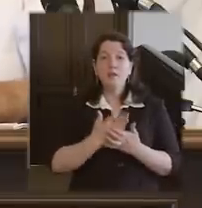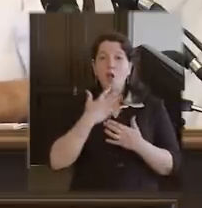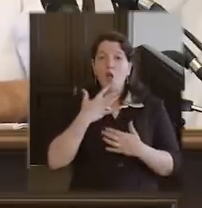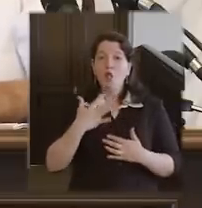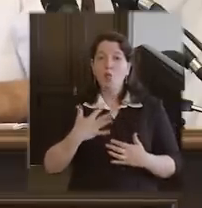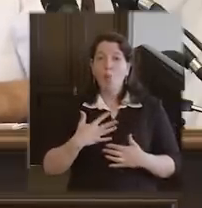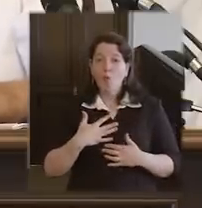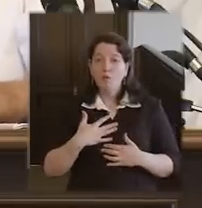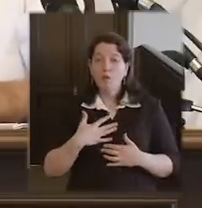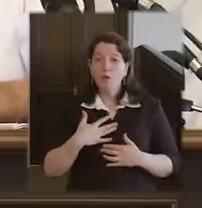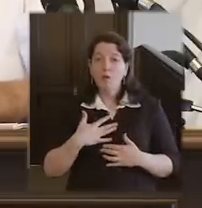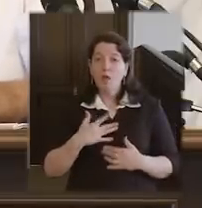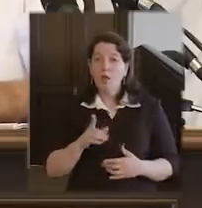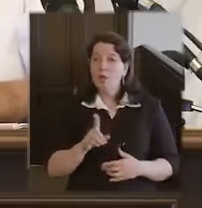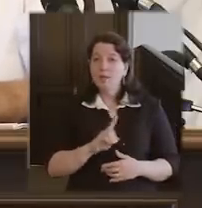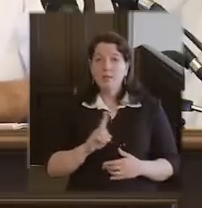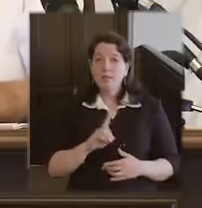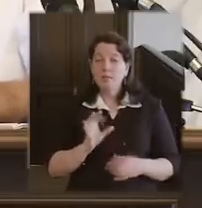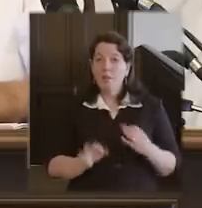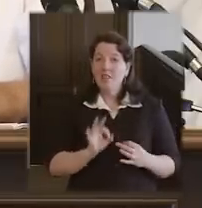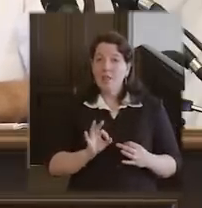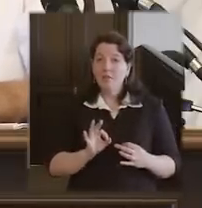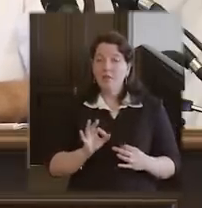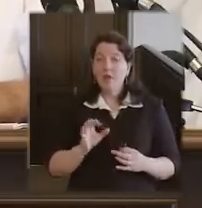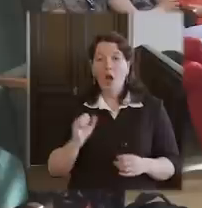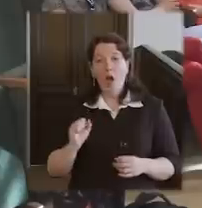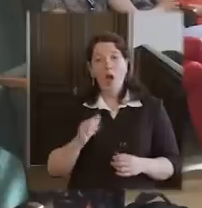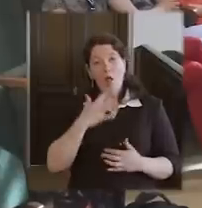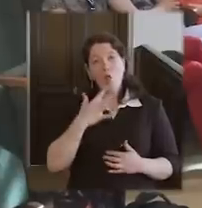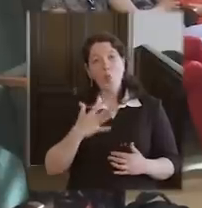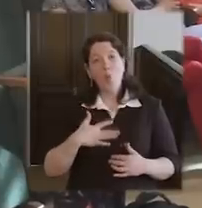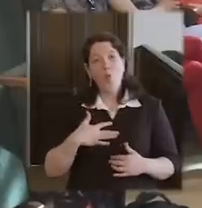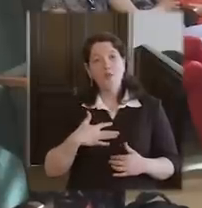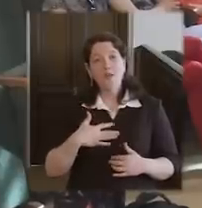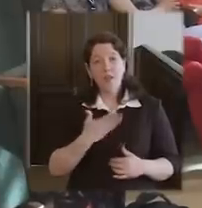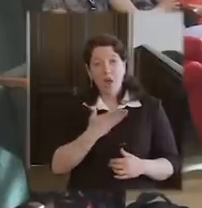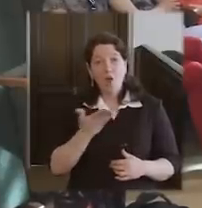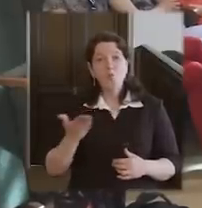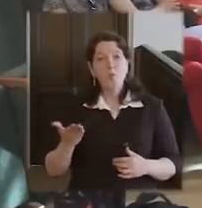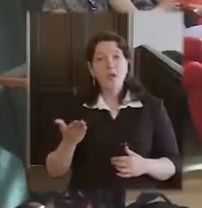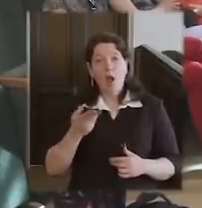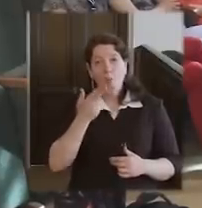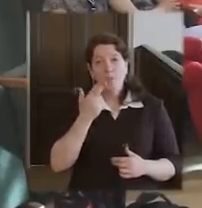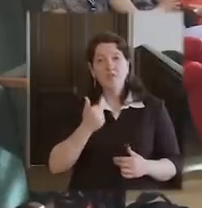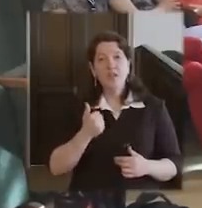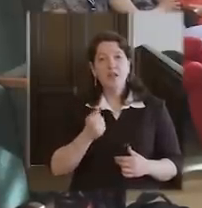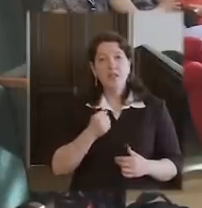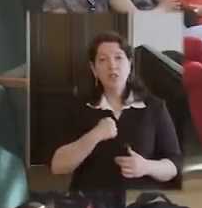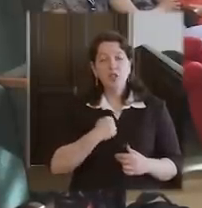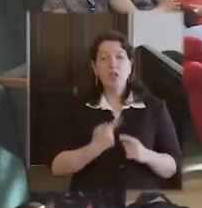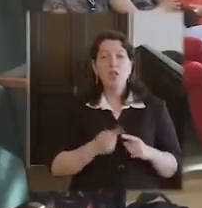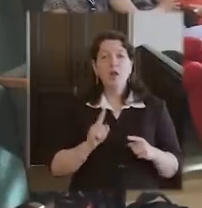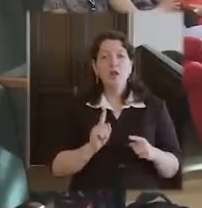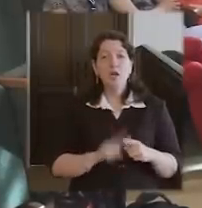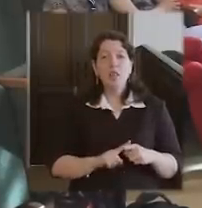любовь. Не справедливость, а любовь. Мы привыкли, к сожалению,